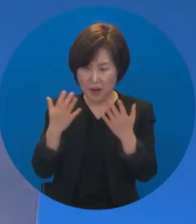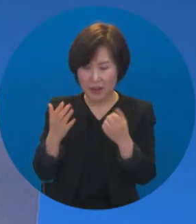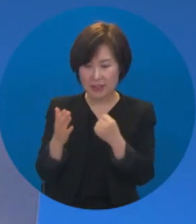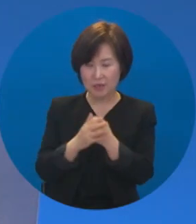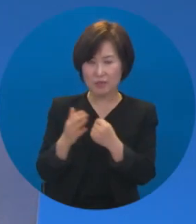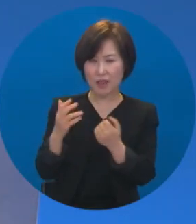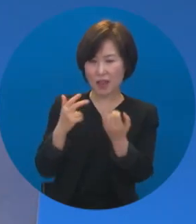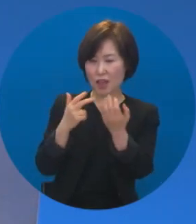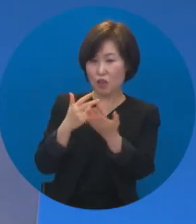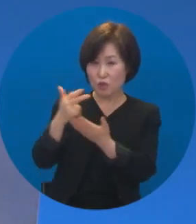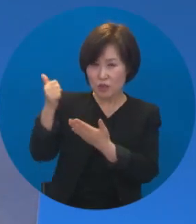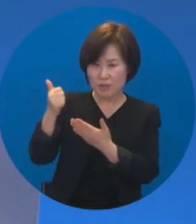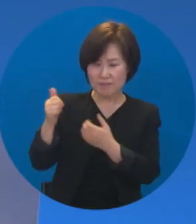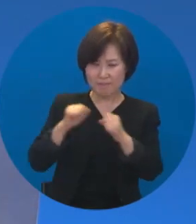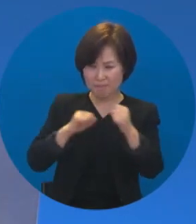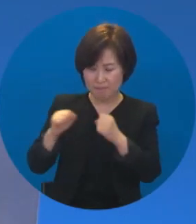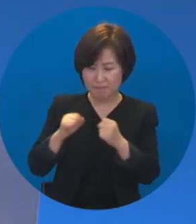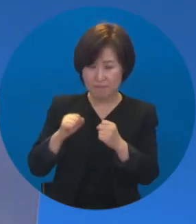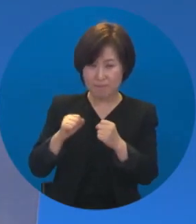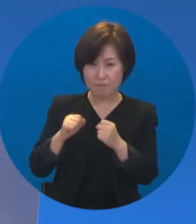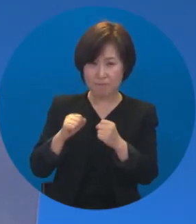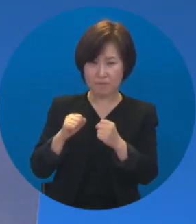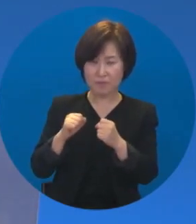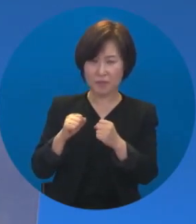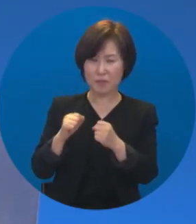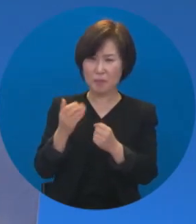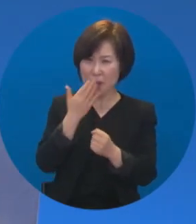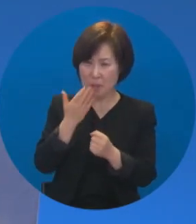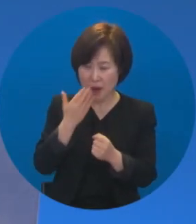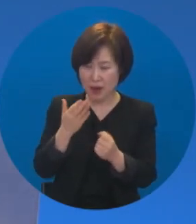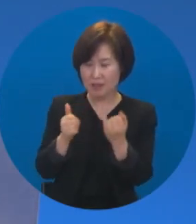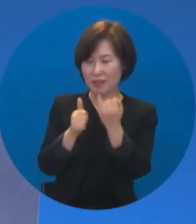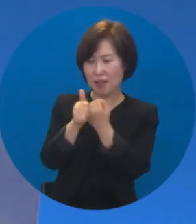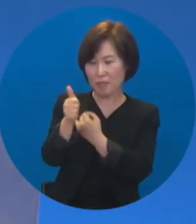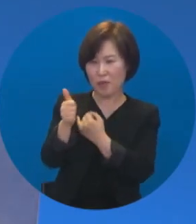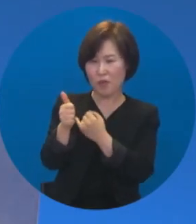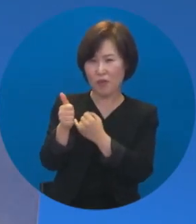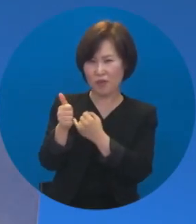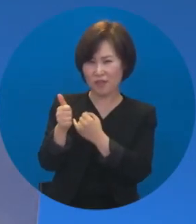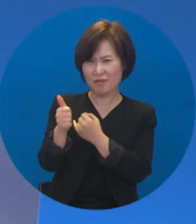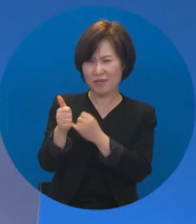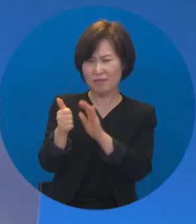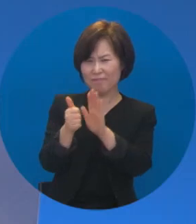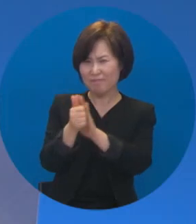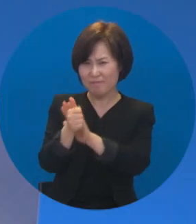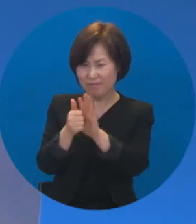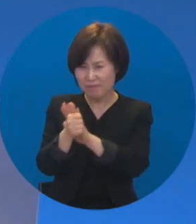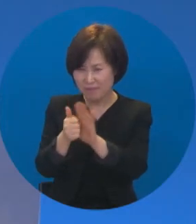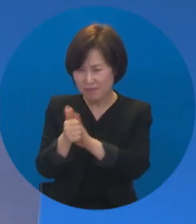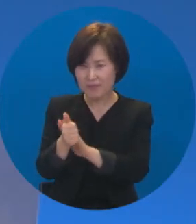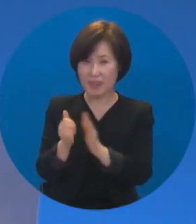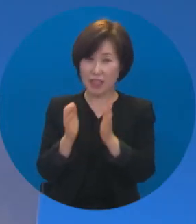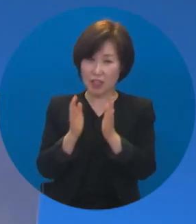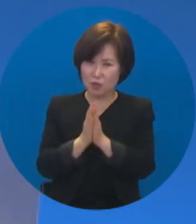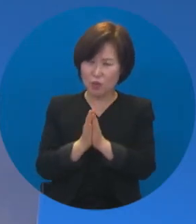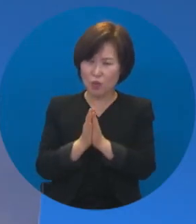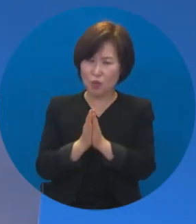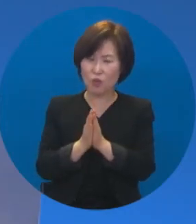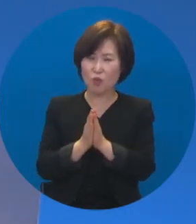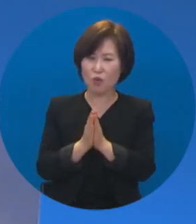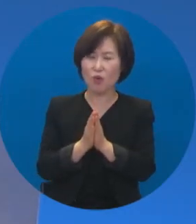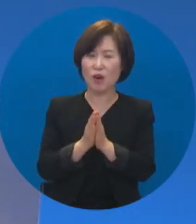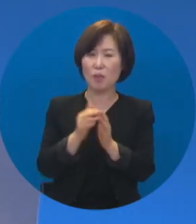주님이 일하시면 금방이야. 염려하지 마. 그렇게 남편을 권면하면서 기도를 하면서 호스피스의